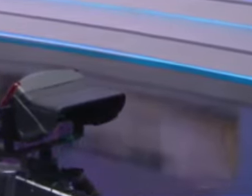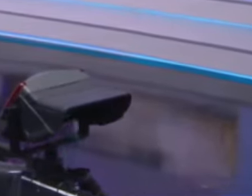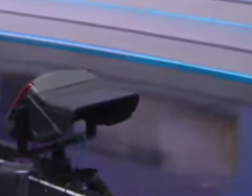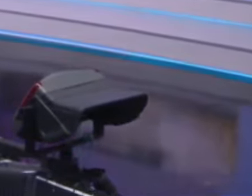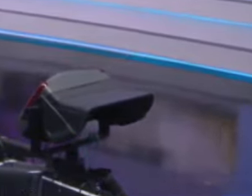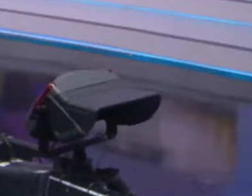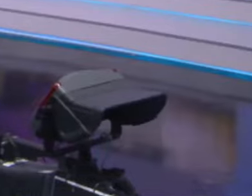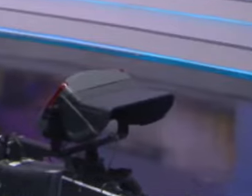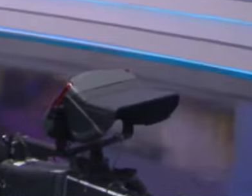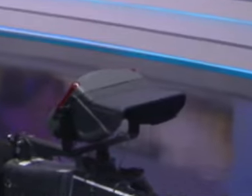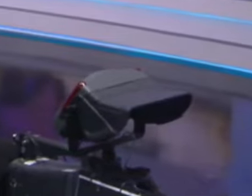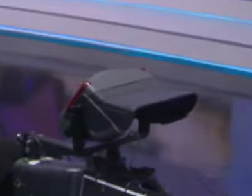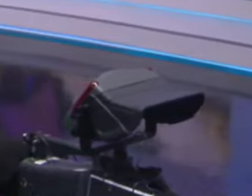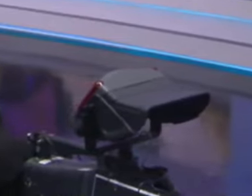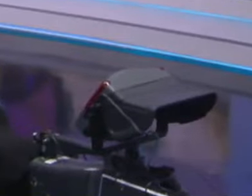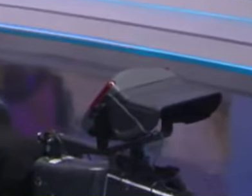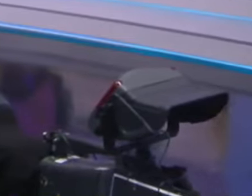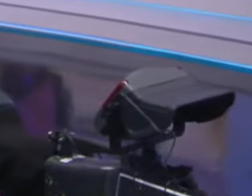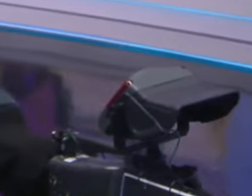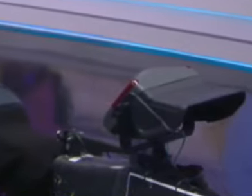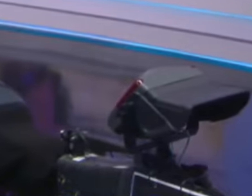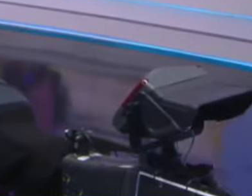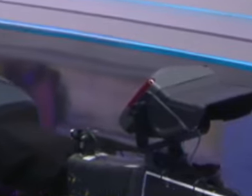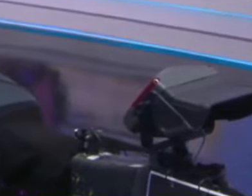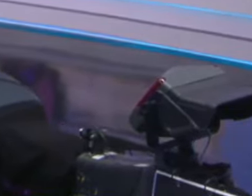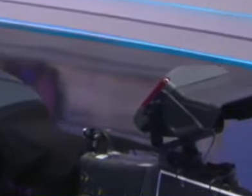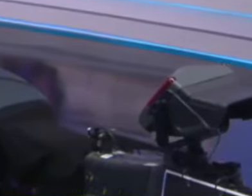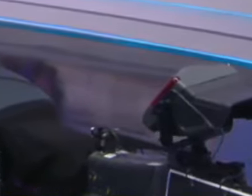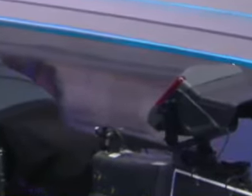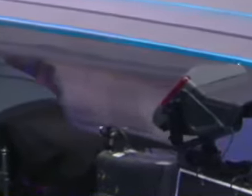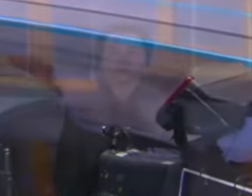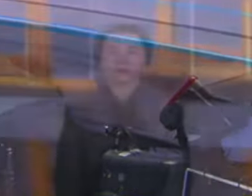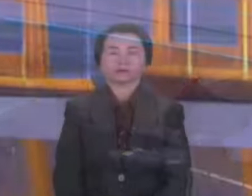#MyPRU15. Kembali ke Angkasa Puri, silakan. Terima kasih.